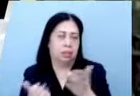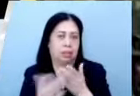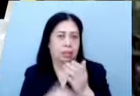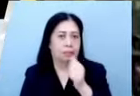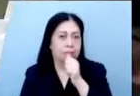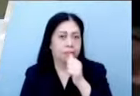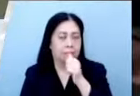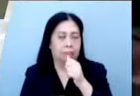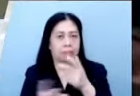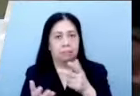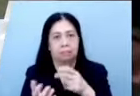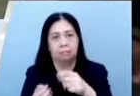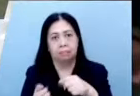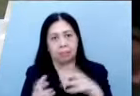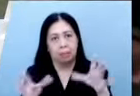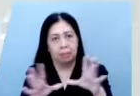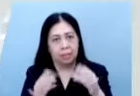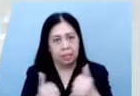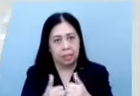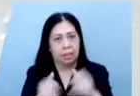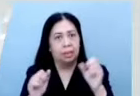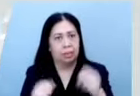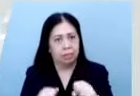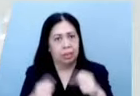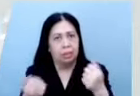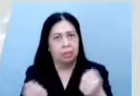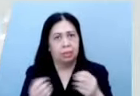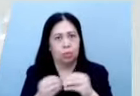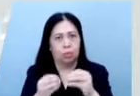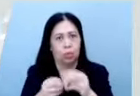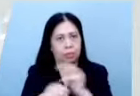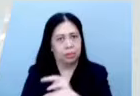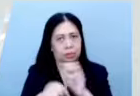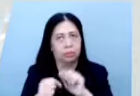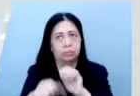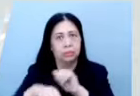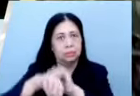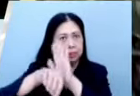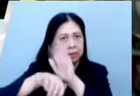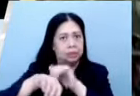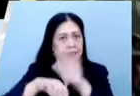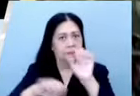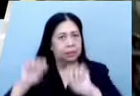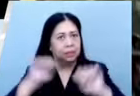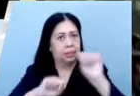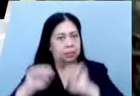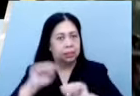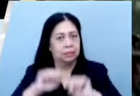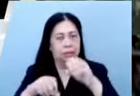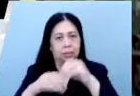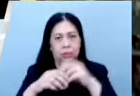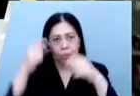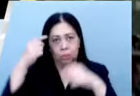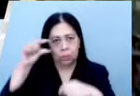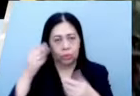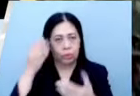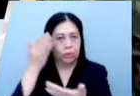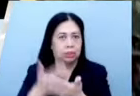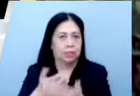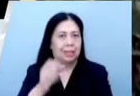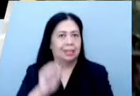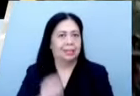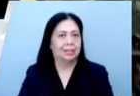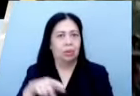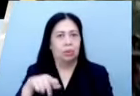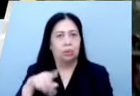then mas marami yung mission na mapapadala. Mas madali din yung science that we can do in the moon. Lumapag ito sa South Pole ng buwan. They are trying